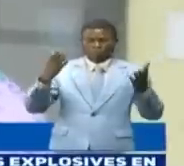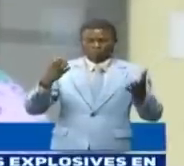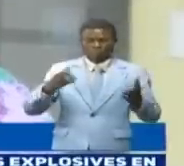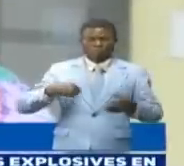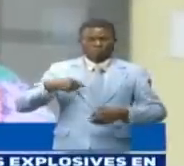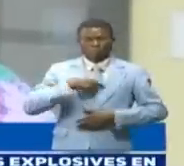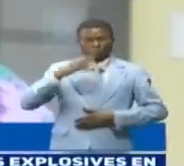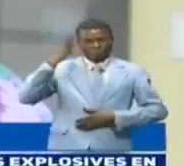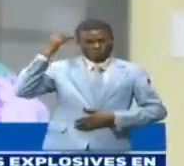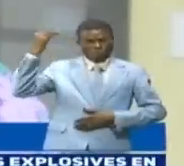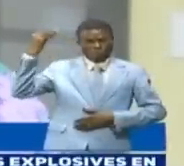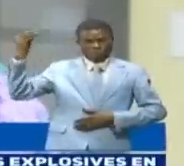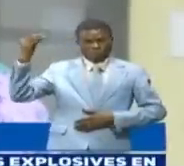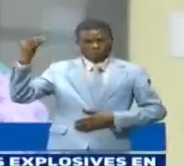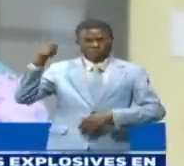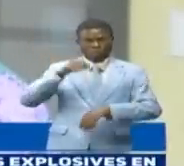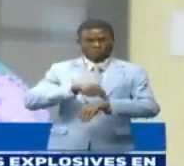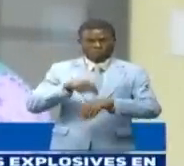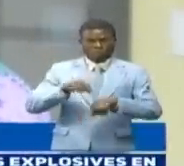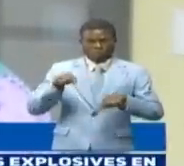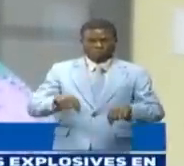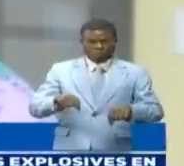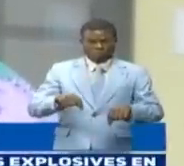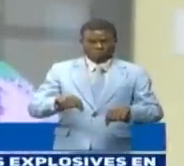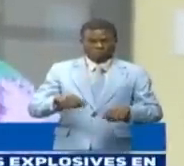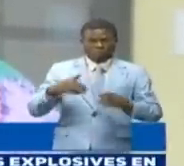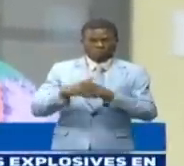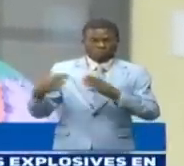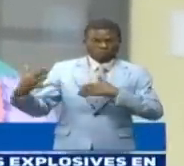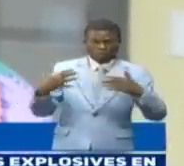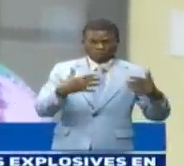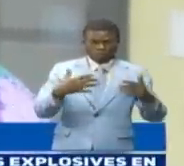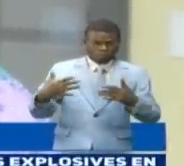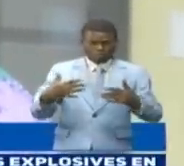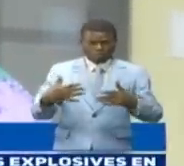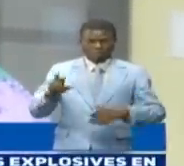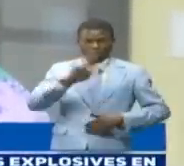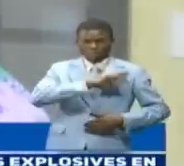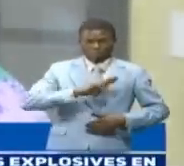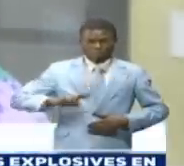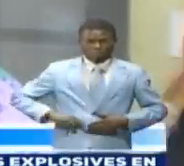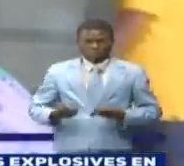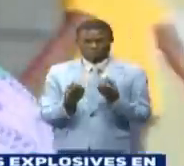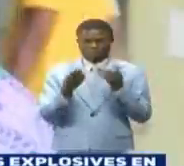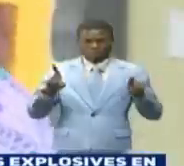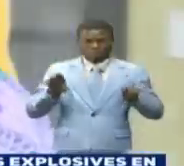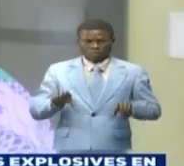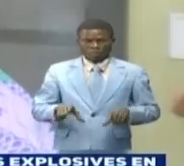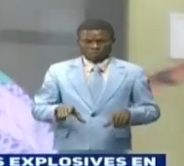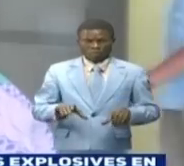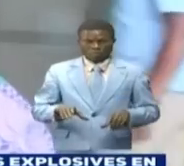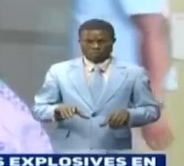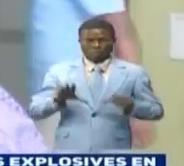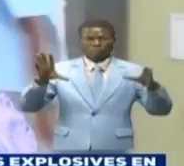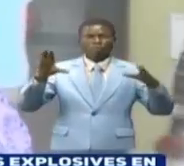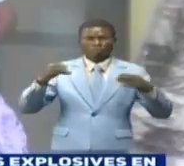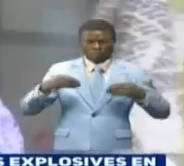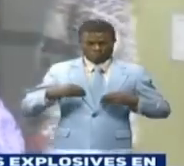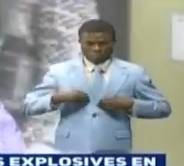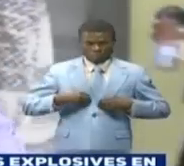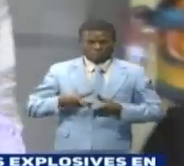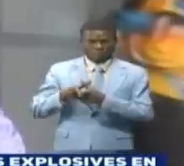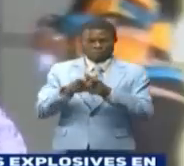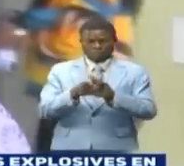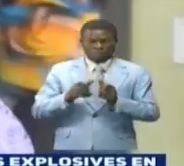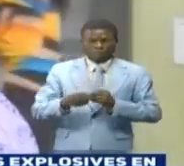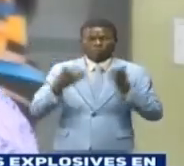espérons qu'au moment où nous sommes réellement en guerre, que la RDC va pouvoir ratifier ces armes